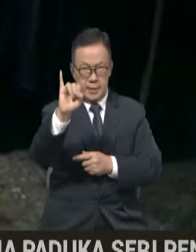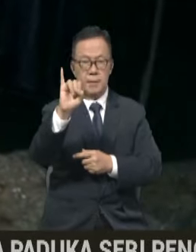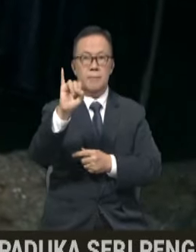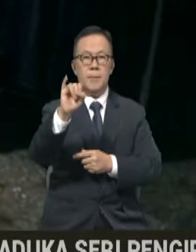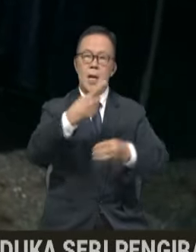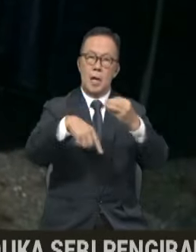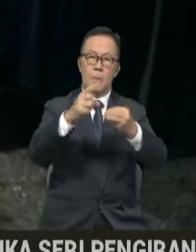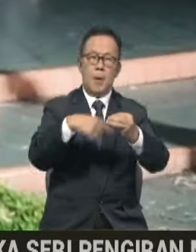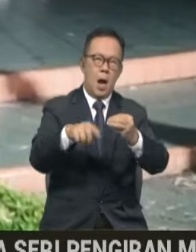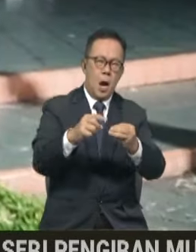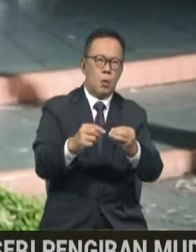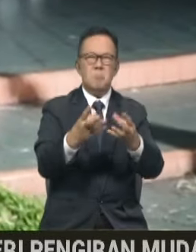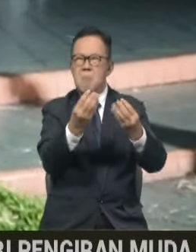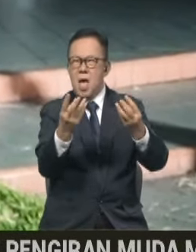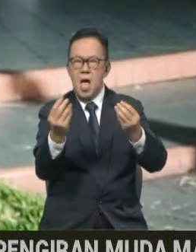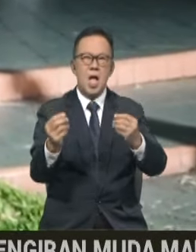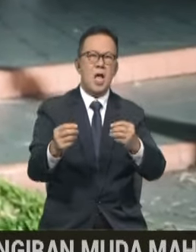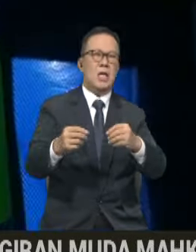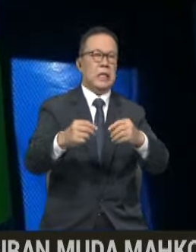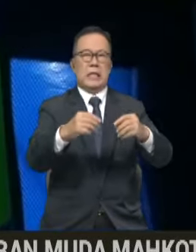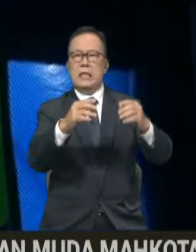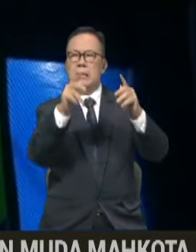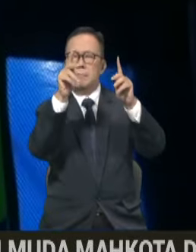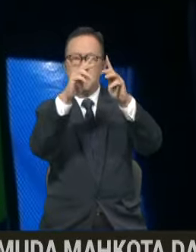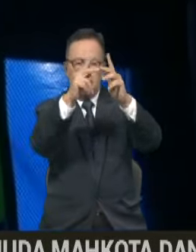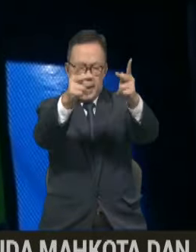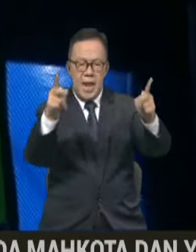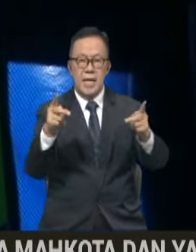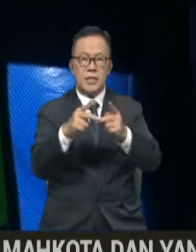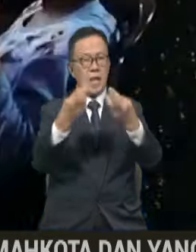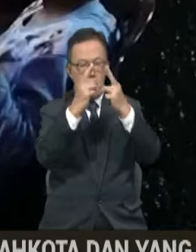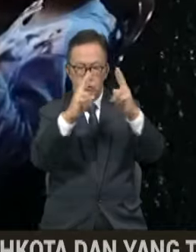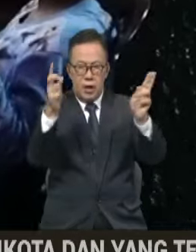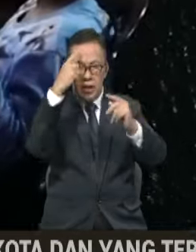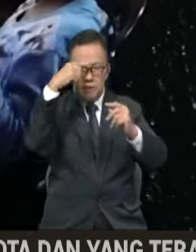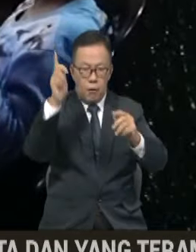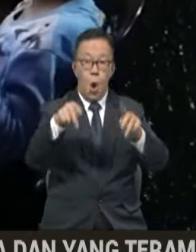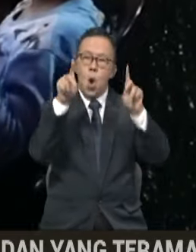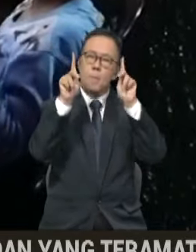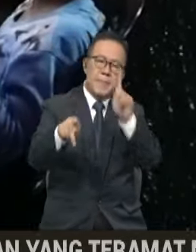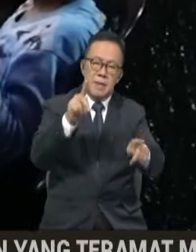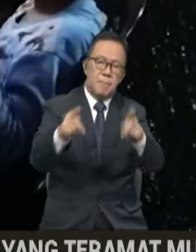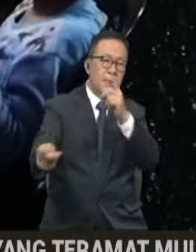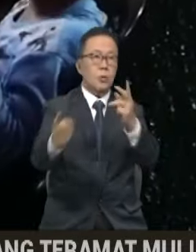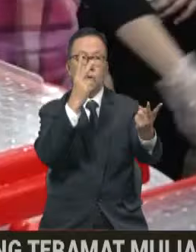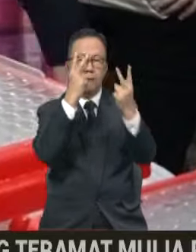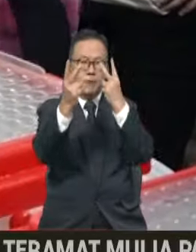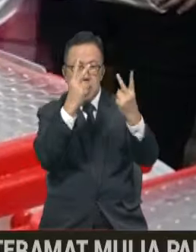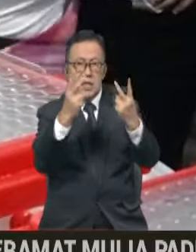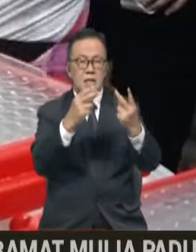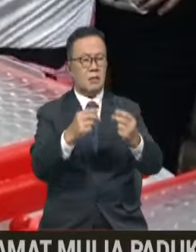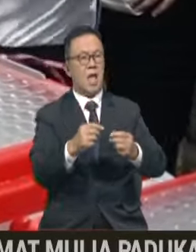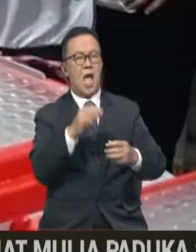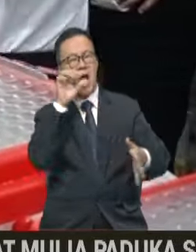Sebanyak 112 penjaja menjalankan perniagaan di sini. Di samping jualan beraneka jenis juadah dan minuman, terdapat